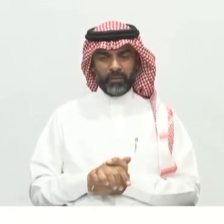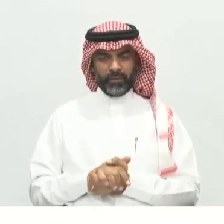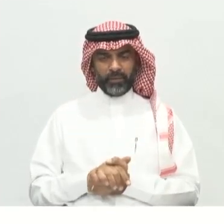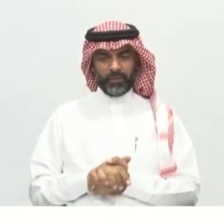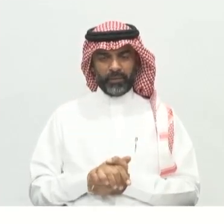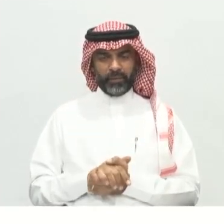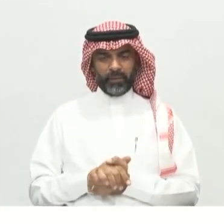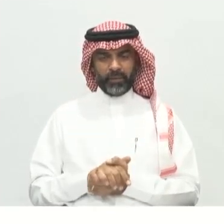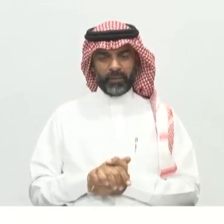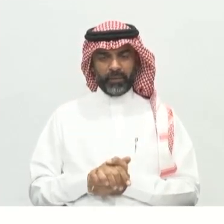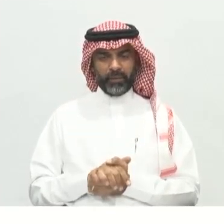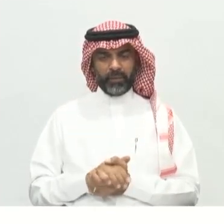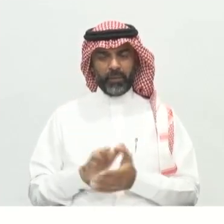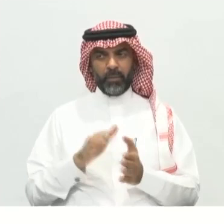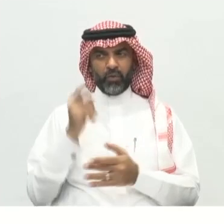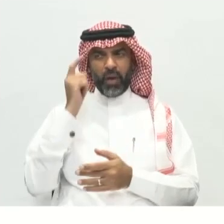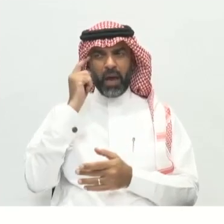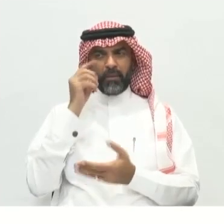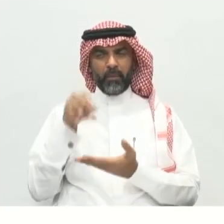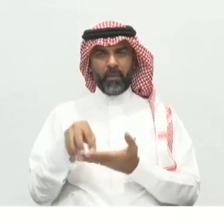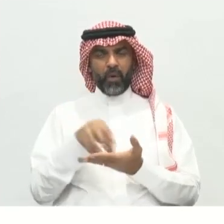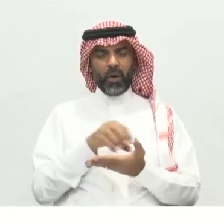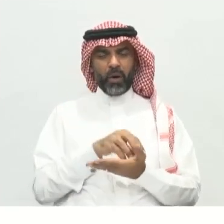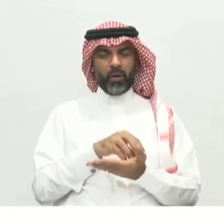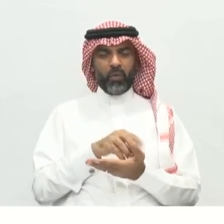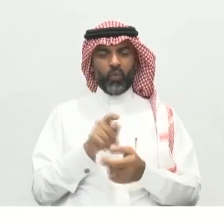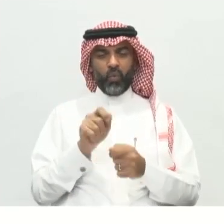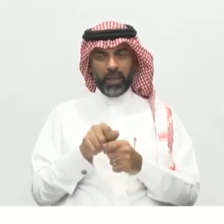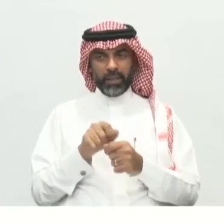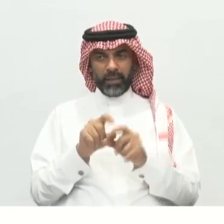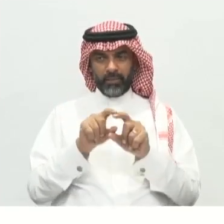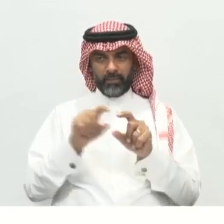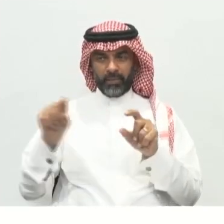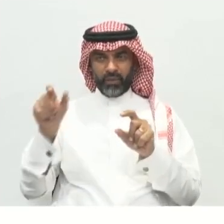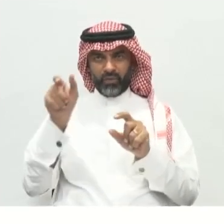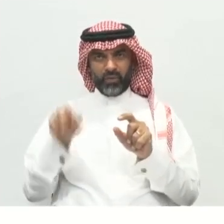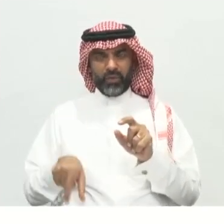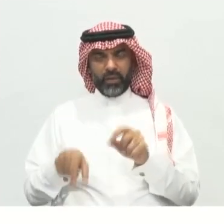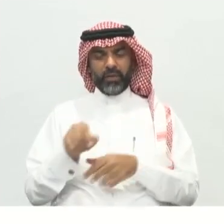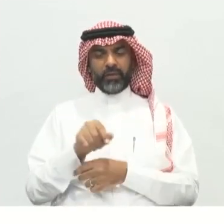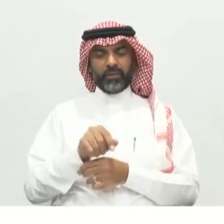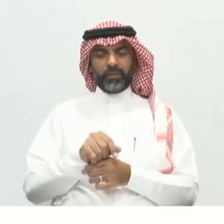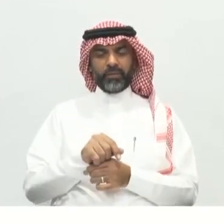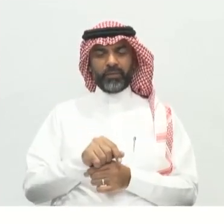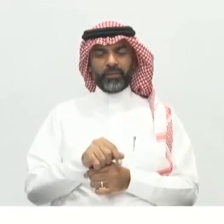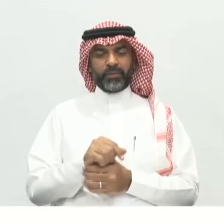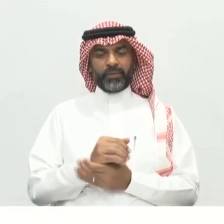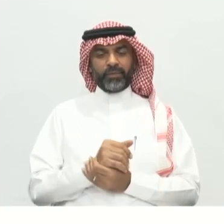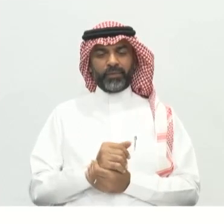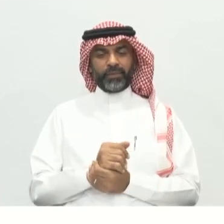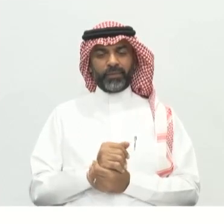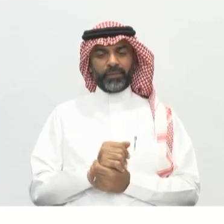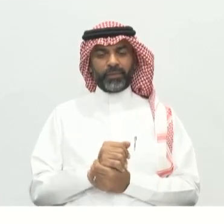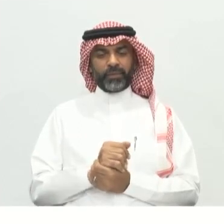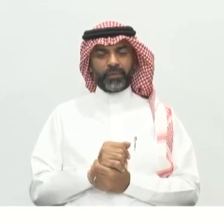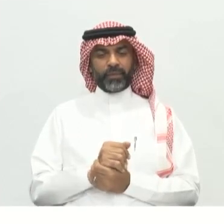هنا بمعرفه مواقع وكذلك هنا سنقوم بانشاء مصفوفه هذه المصفوفه تحتوي على الى الان نضعها خاليه